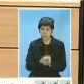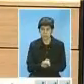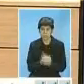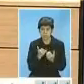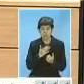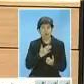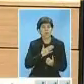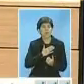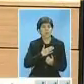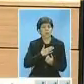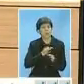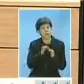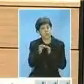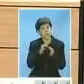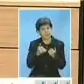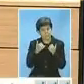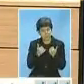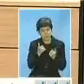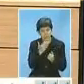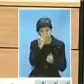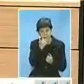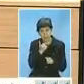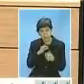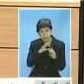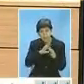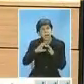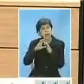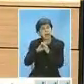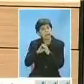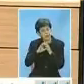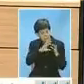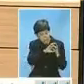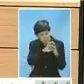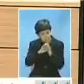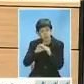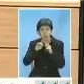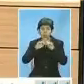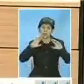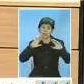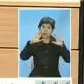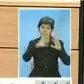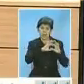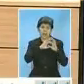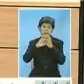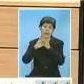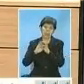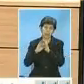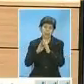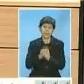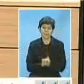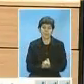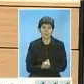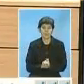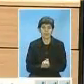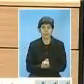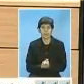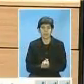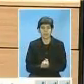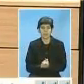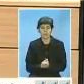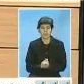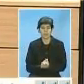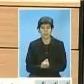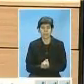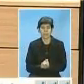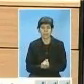ที่ผมต้องมาพูดตรงนี้เพราะมันเป็นเรื่องเชื่อมโยงของภาพลักษณ์ท่านครับ